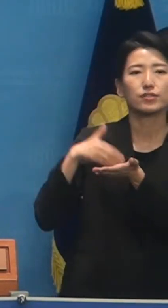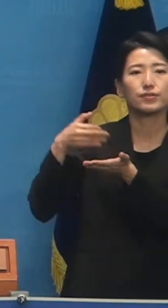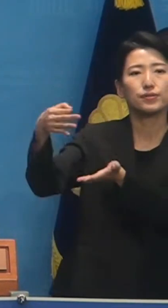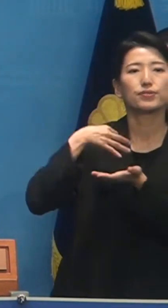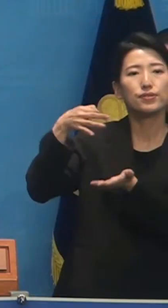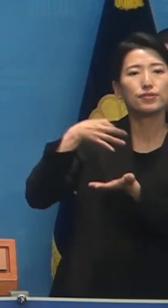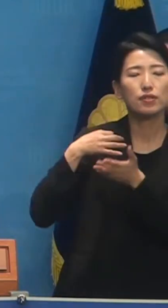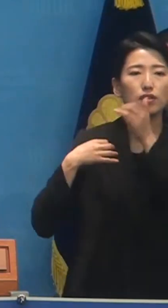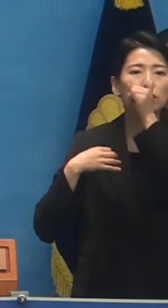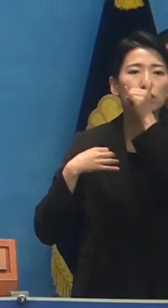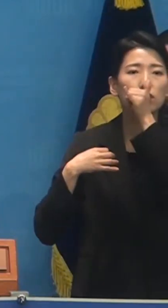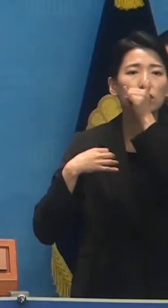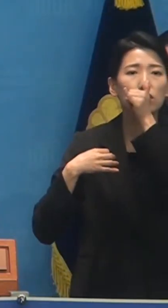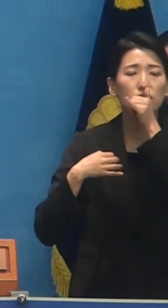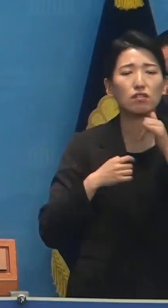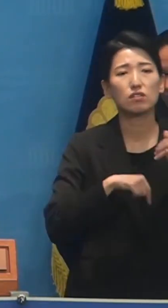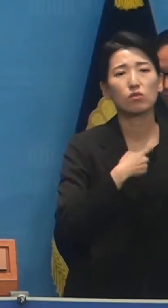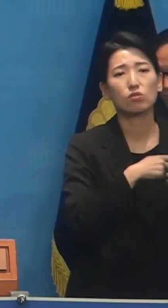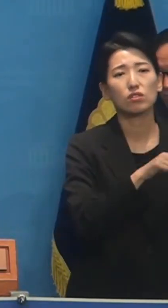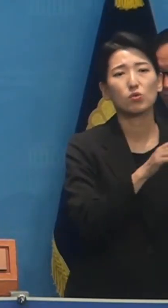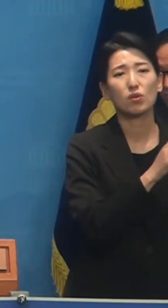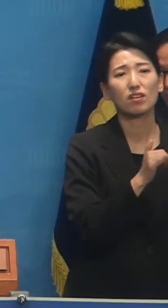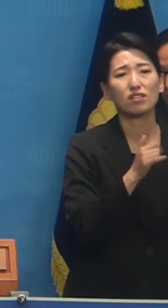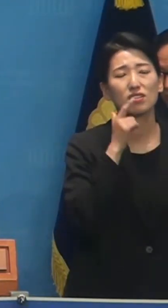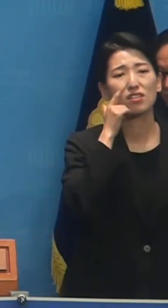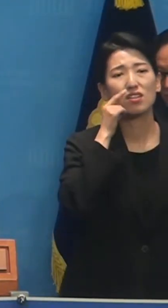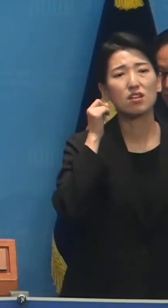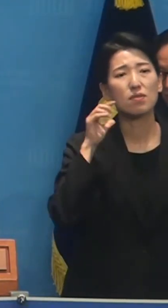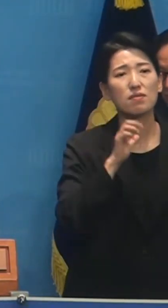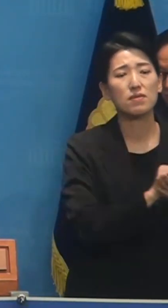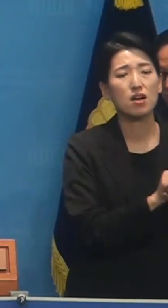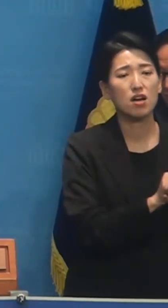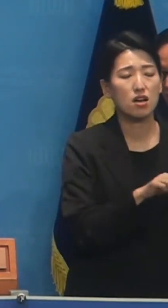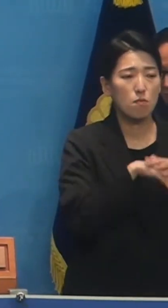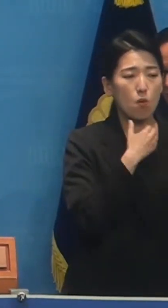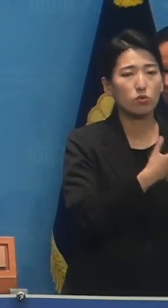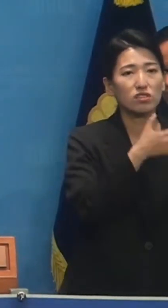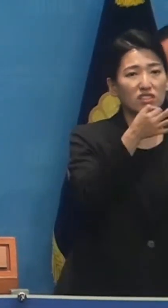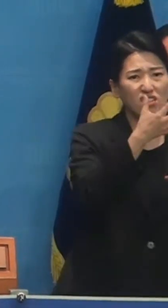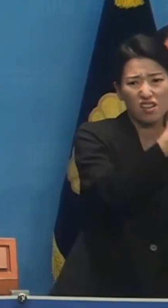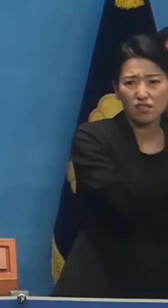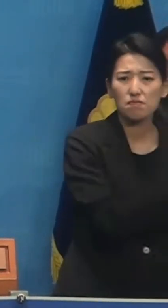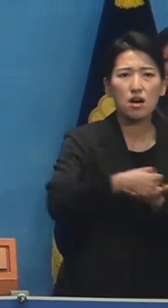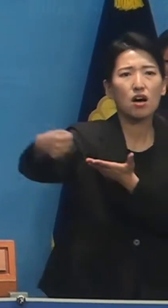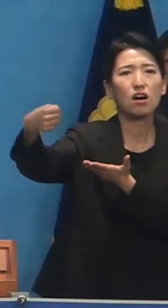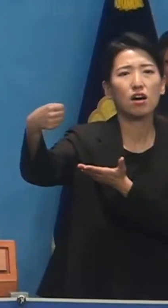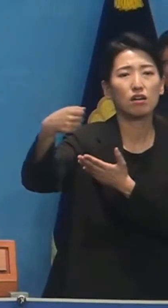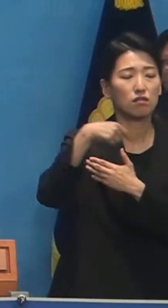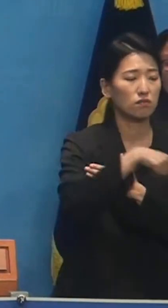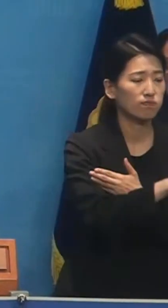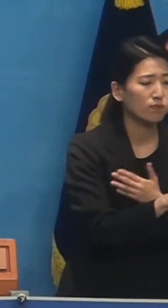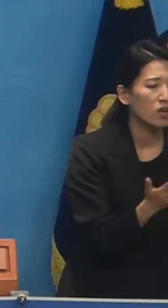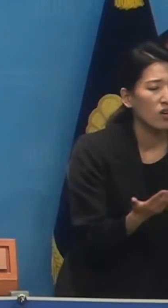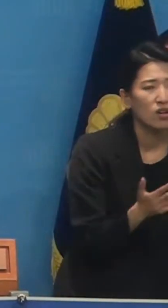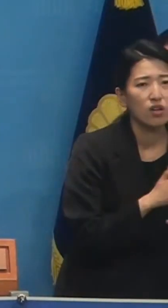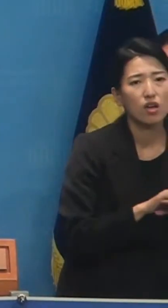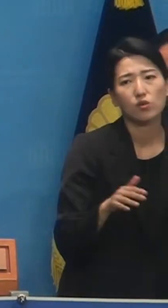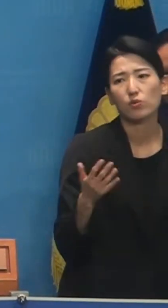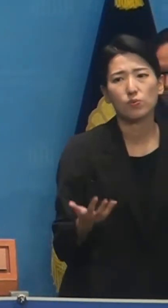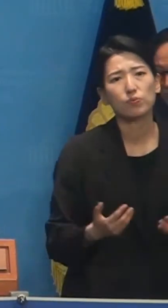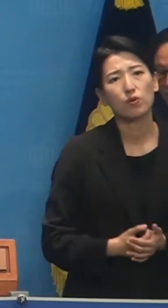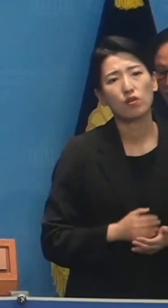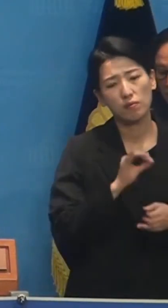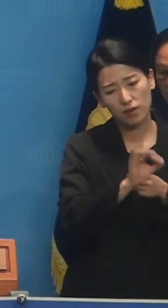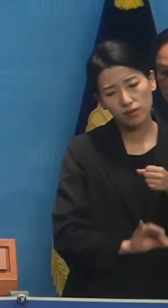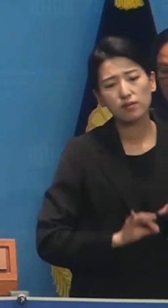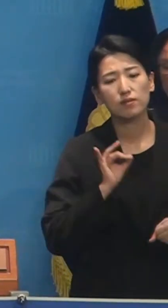세력에게 강제로 재산을 빼앗긴 채 100년이 지났지만 아직도 해결될 기미가 보이지 않는다.